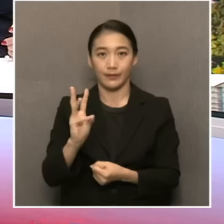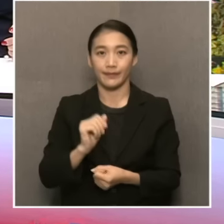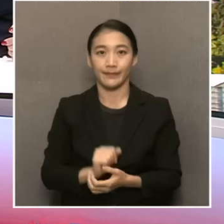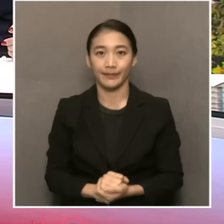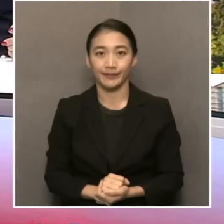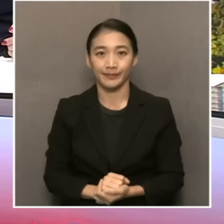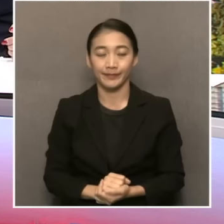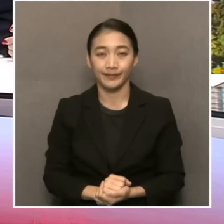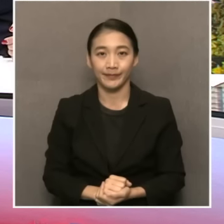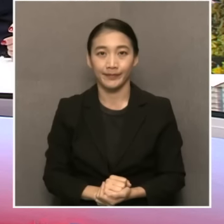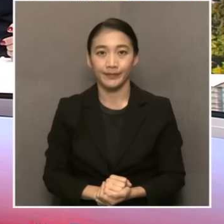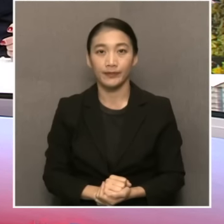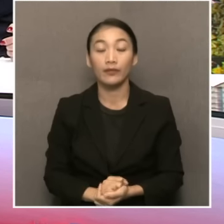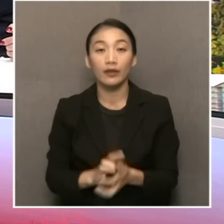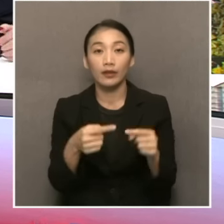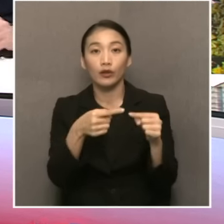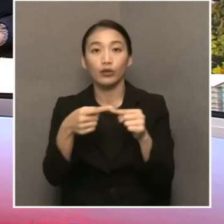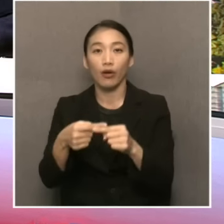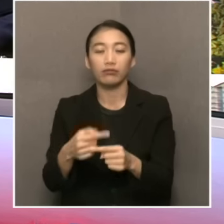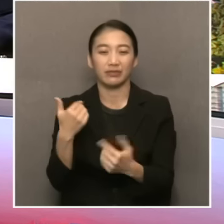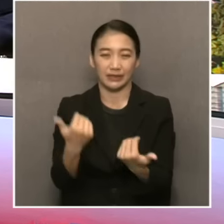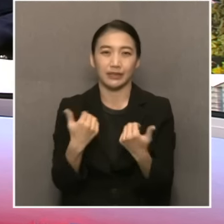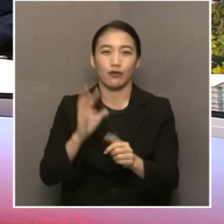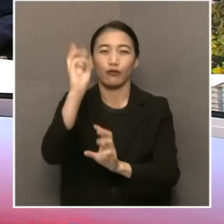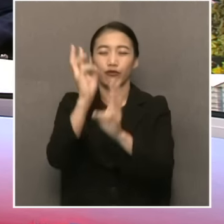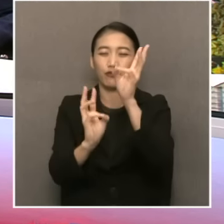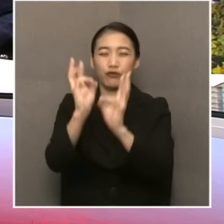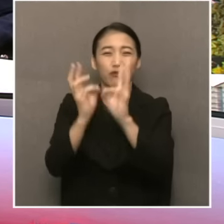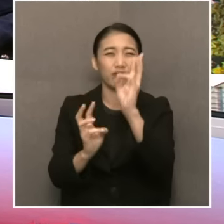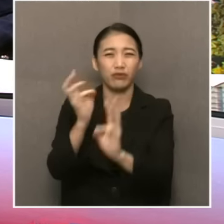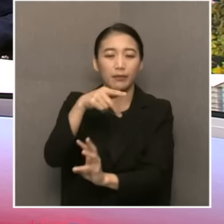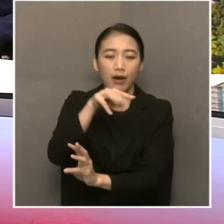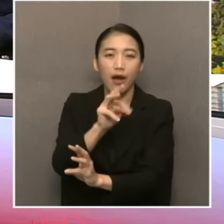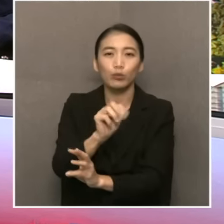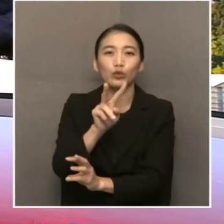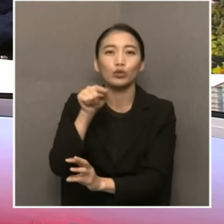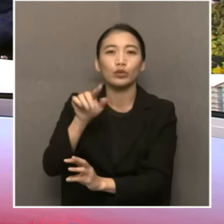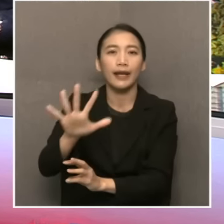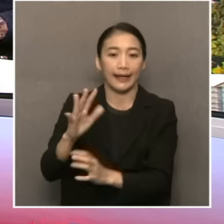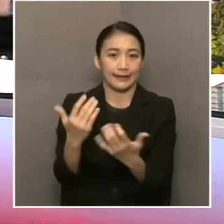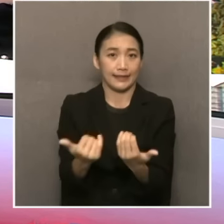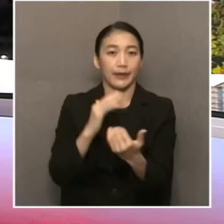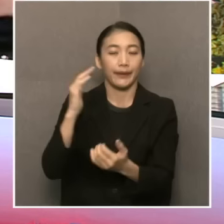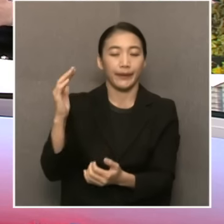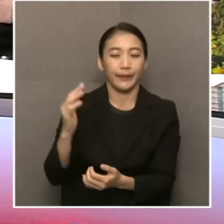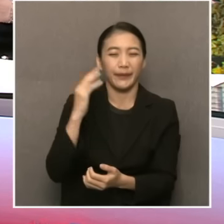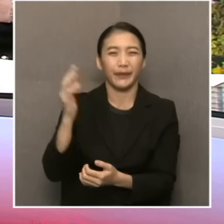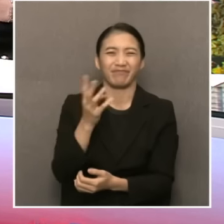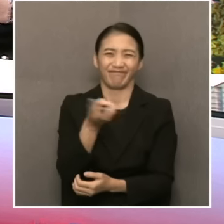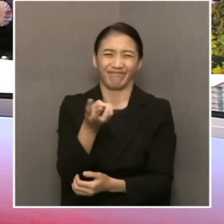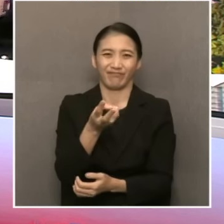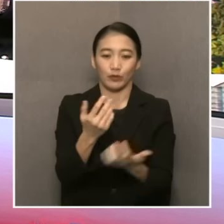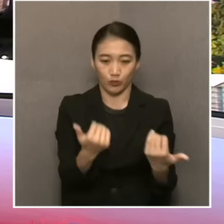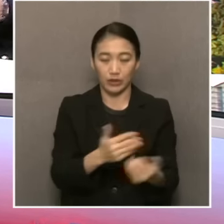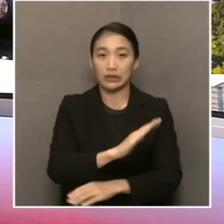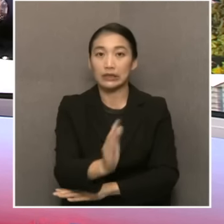มาติดตามเรื่องของสถานการณ์ฝุ่น PM 2.5 นะคะด้วยปัจจัยที่ตอนนี้กระแสลมค่อนข้างอ่อนค่ะทำให้ช่วงเช้าของวันนี้นะ